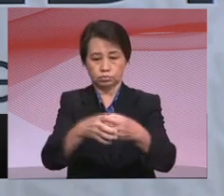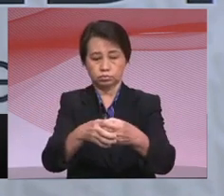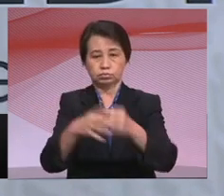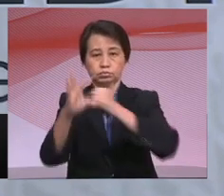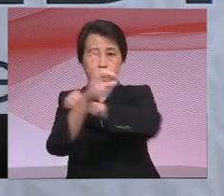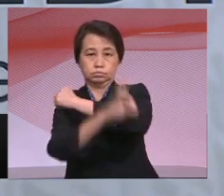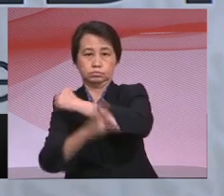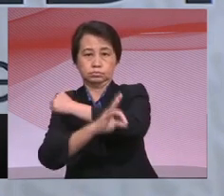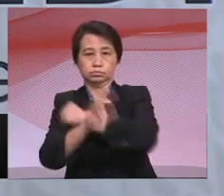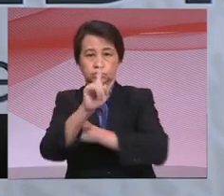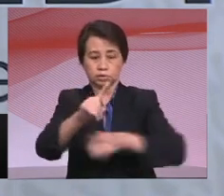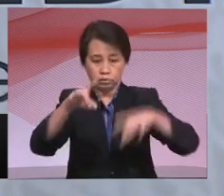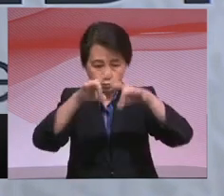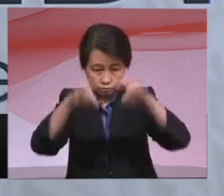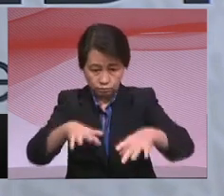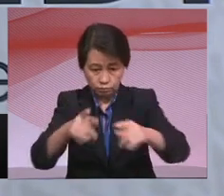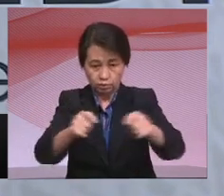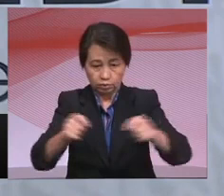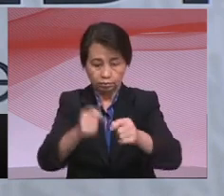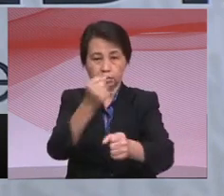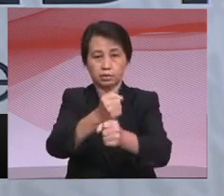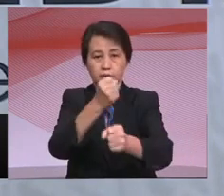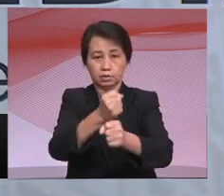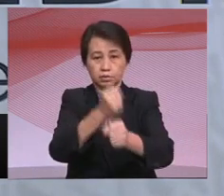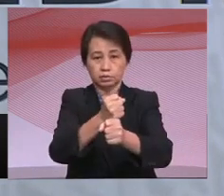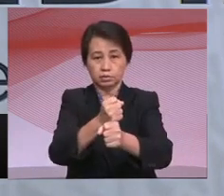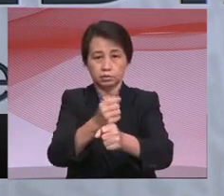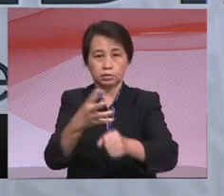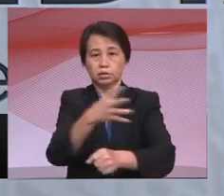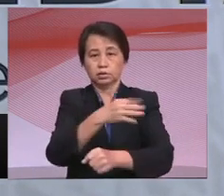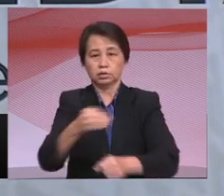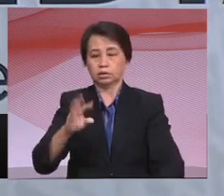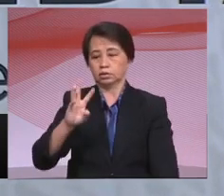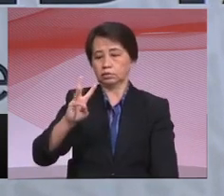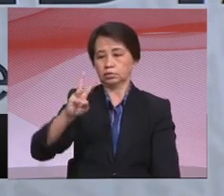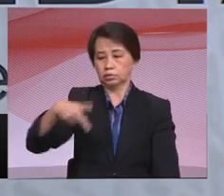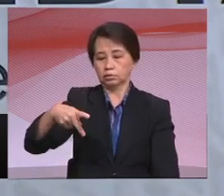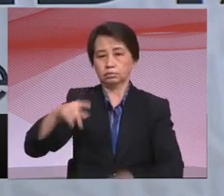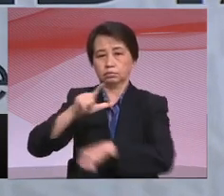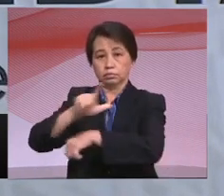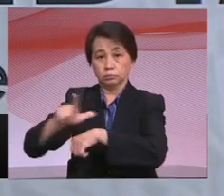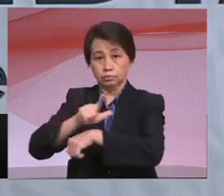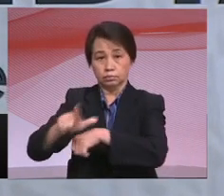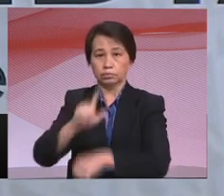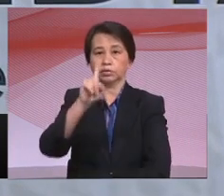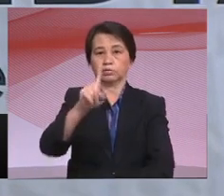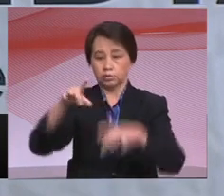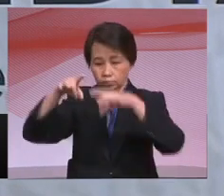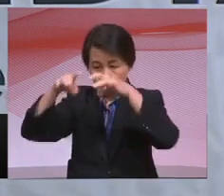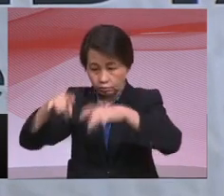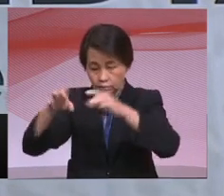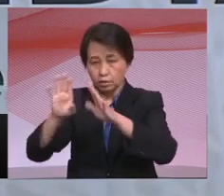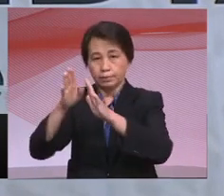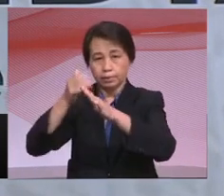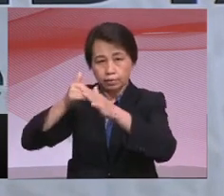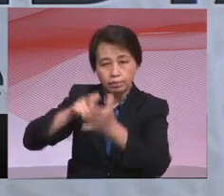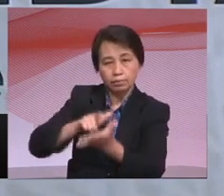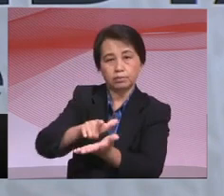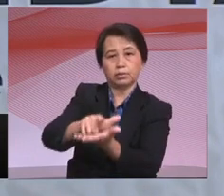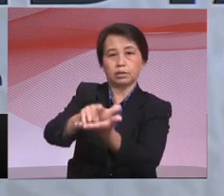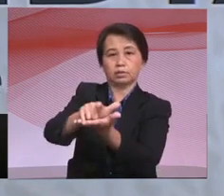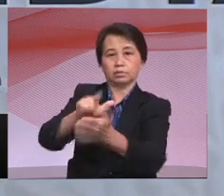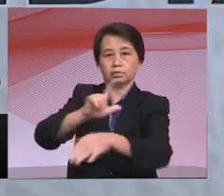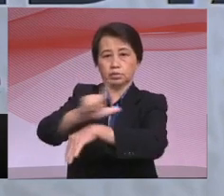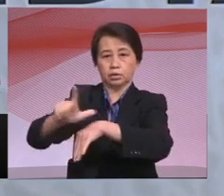Sembilan, 1 kes saringan di tempat kerja, dan di wilayah Persekutuan Labuan, 1 kes saringan di pintu masuk